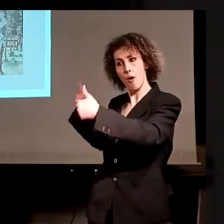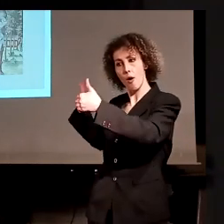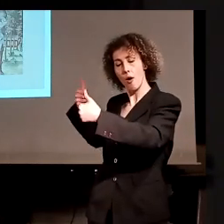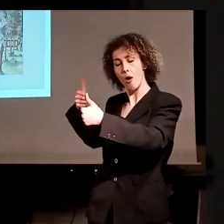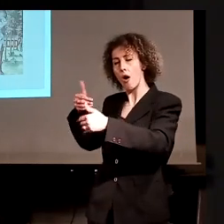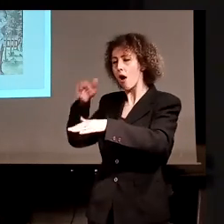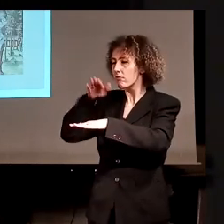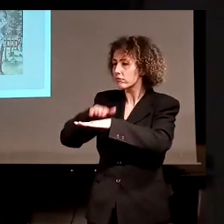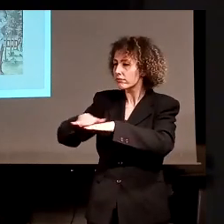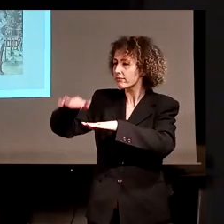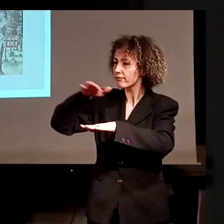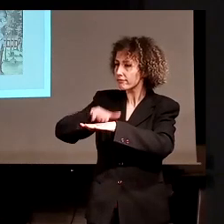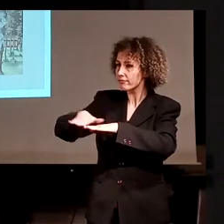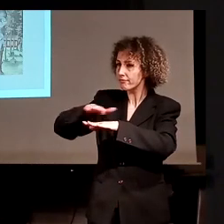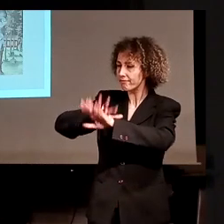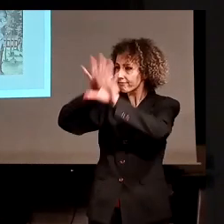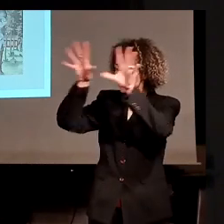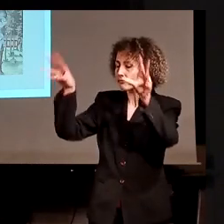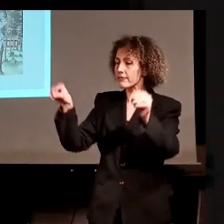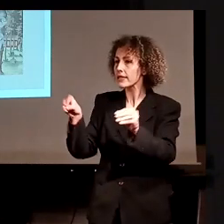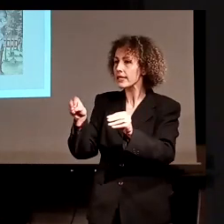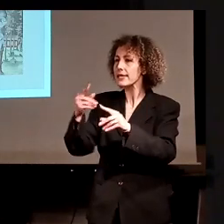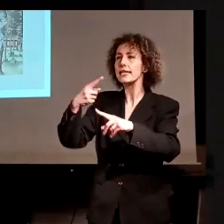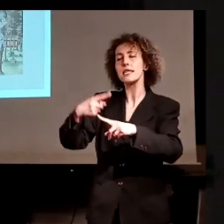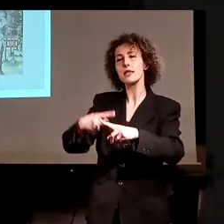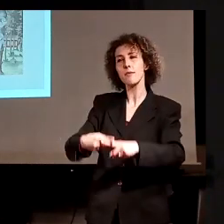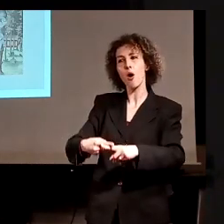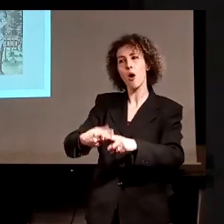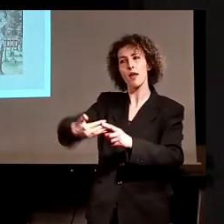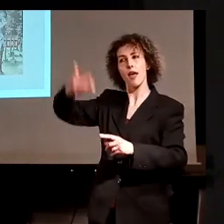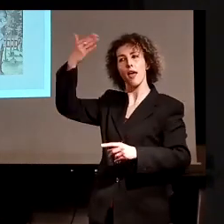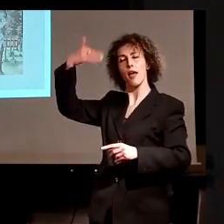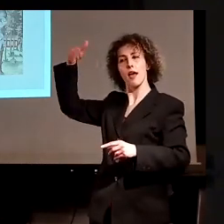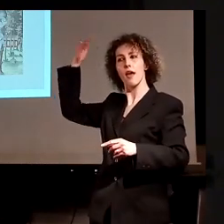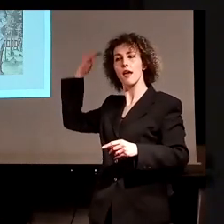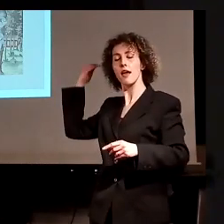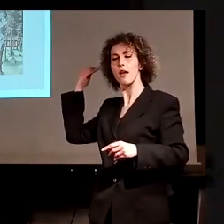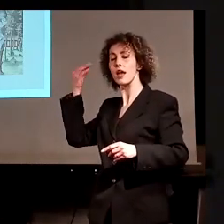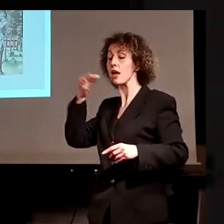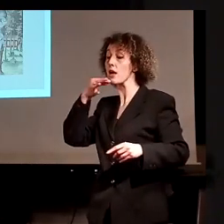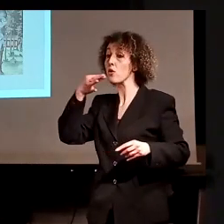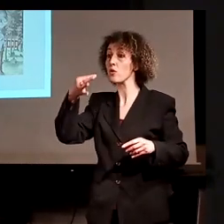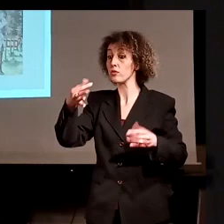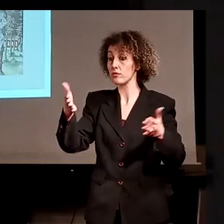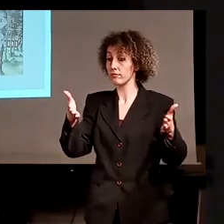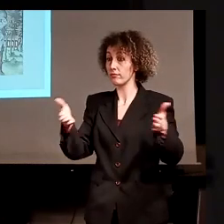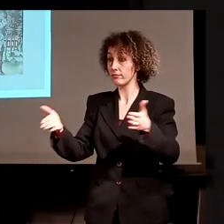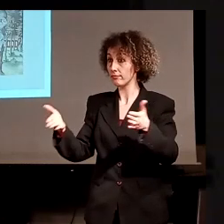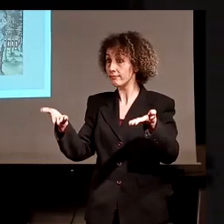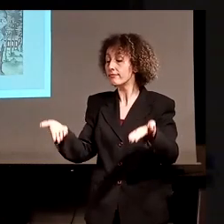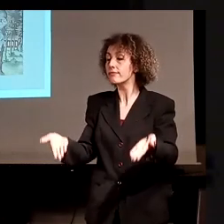delle azioni testimone del passato esempio consiglio del presente